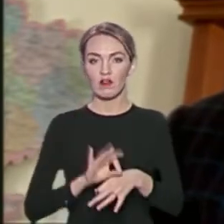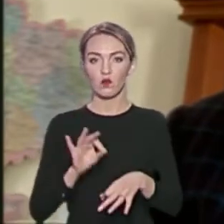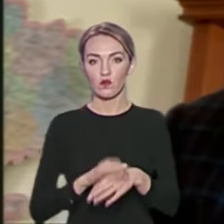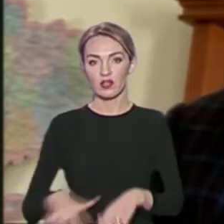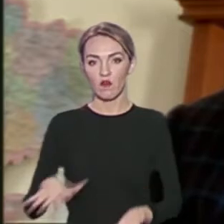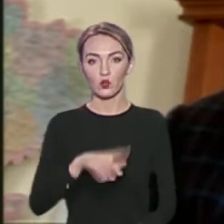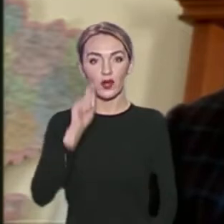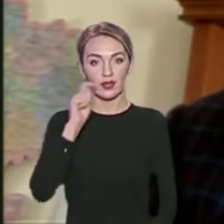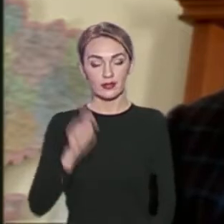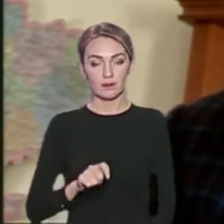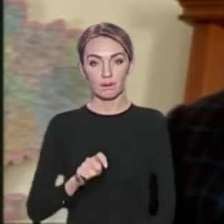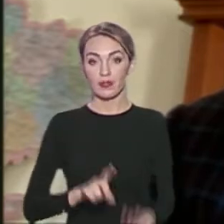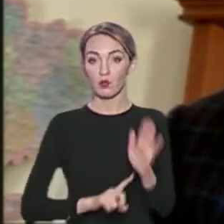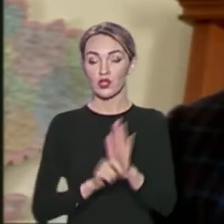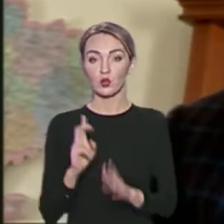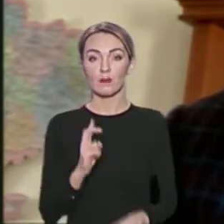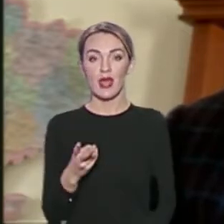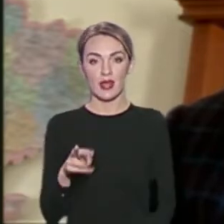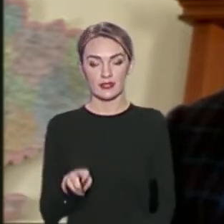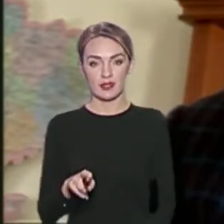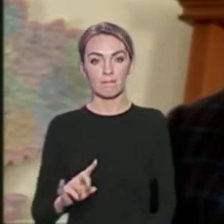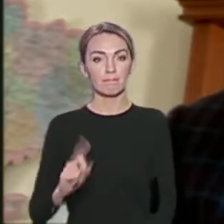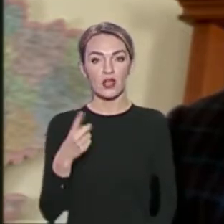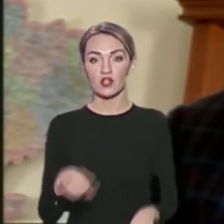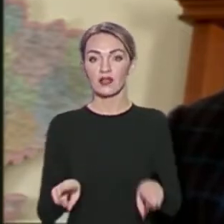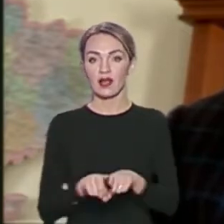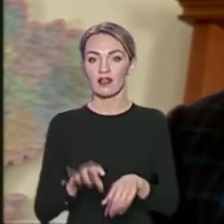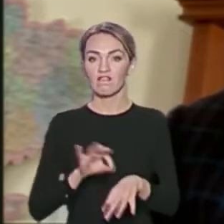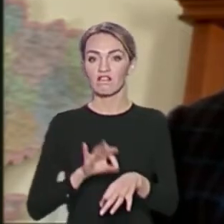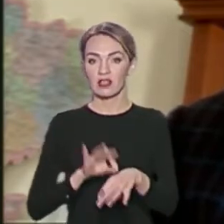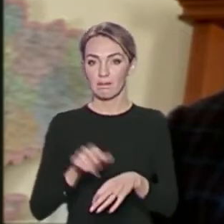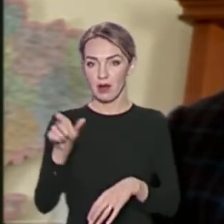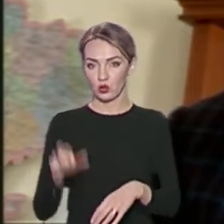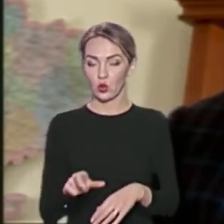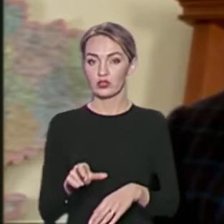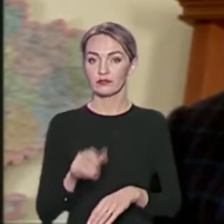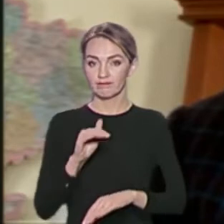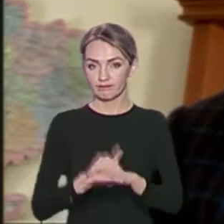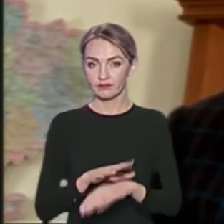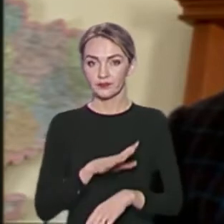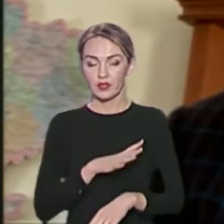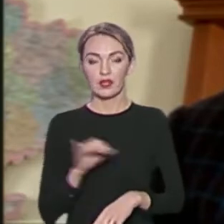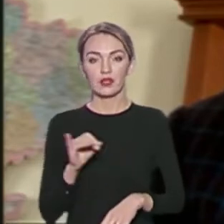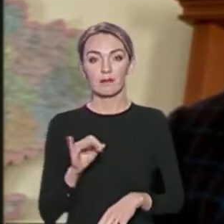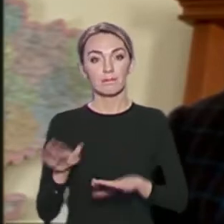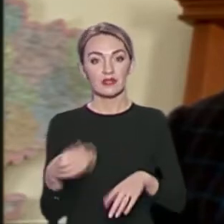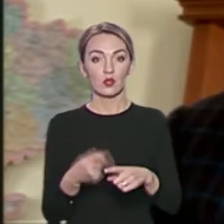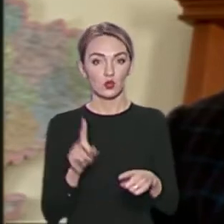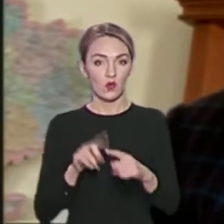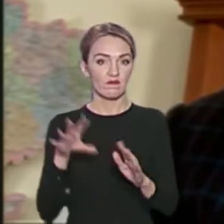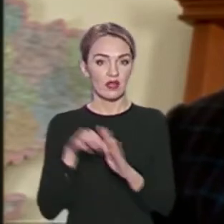Україні. Власне кажучи, на початку березня перший такий випадок, на жаль, стався, і власне після цього була і введена